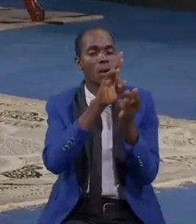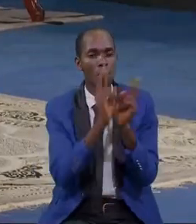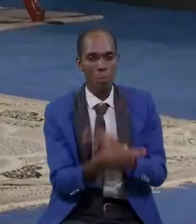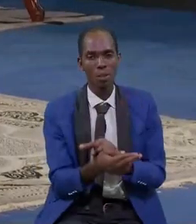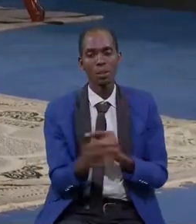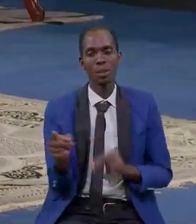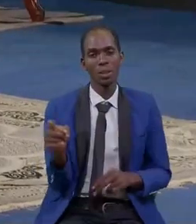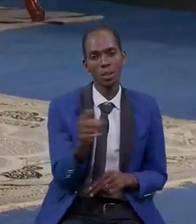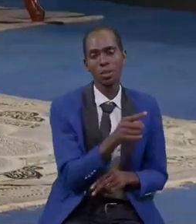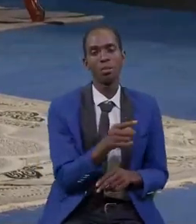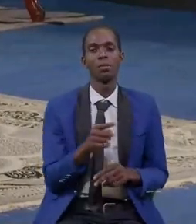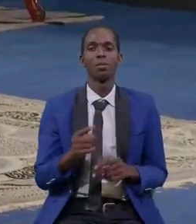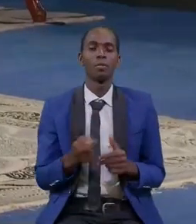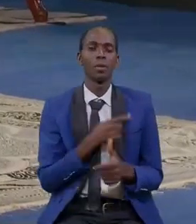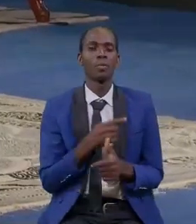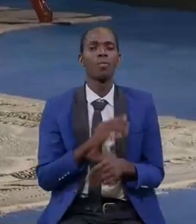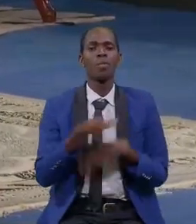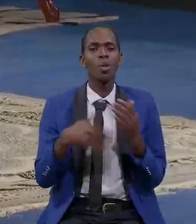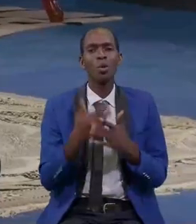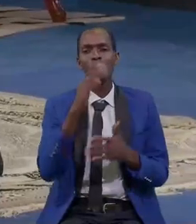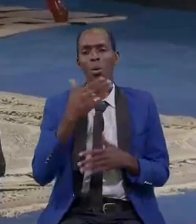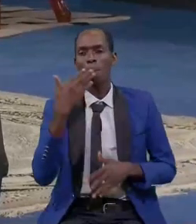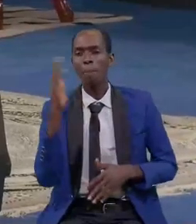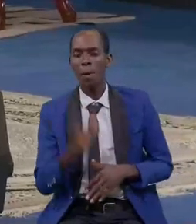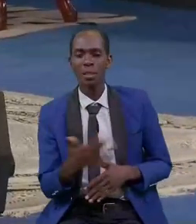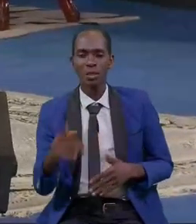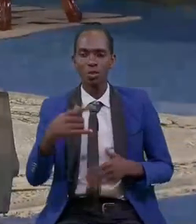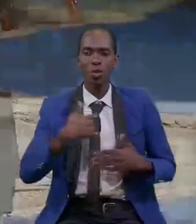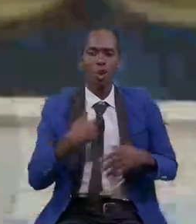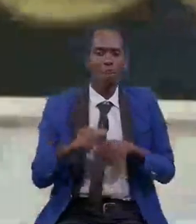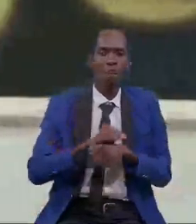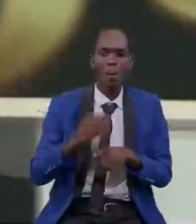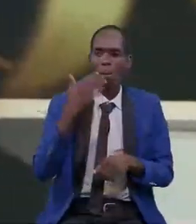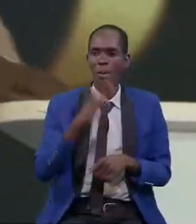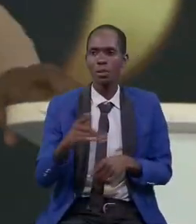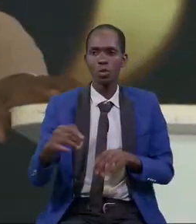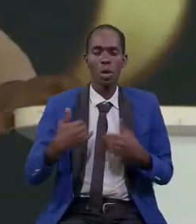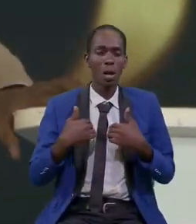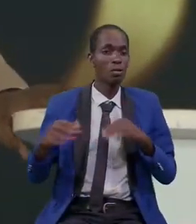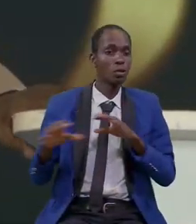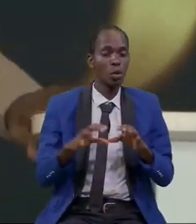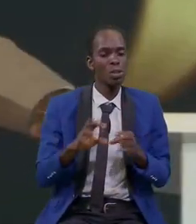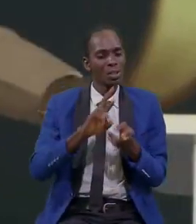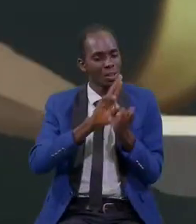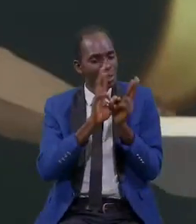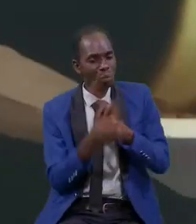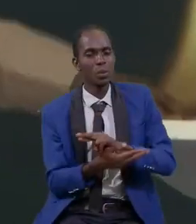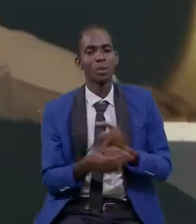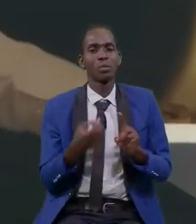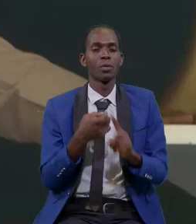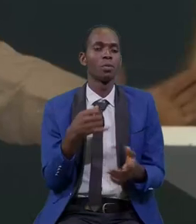Transforme-toi. Ces choses que tu pratiques, les mauvaises choses que tu fais chaque jour,